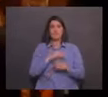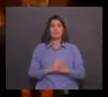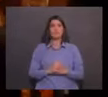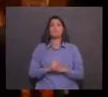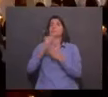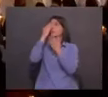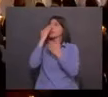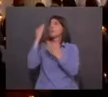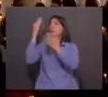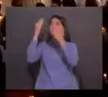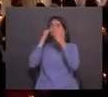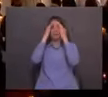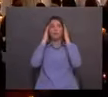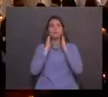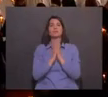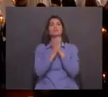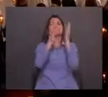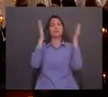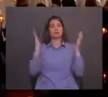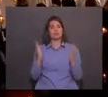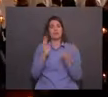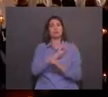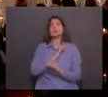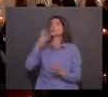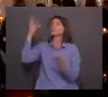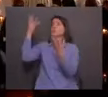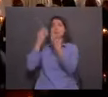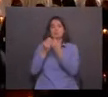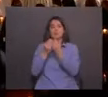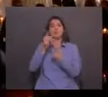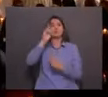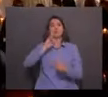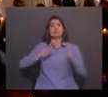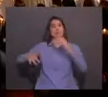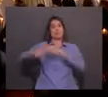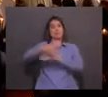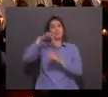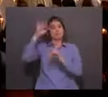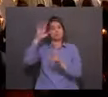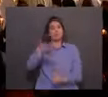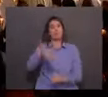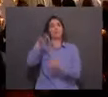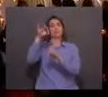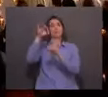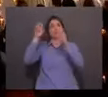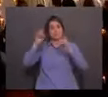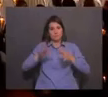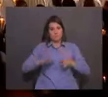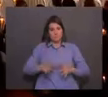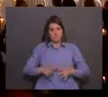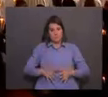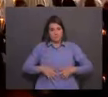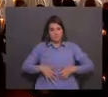Ave Maria, piena di grazia, il Signore è con te. Tu sei benedetta fra le donne e benedetto